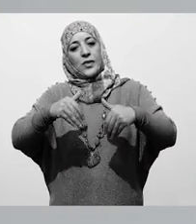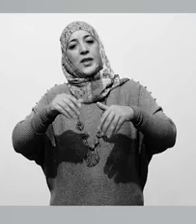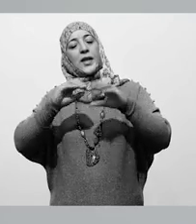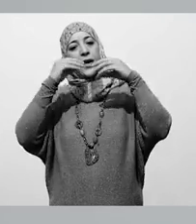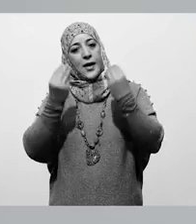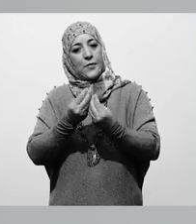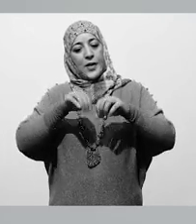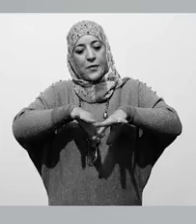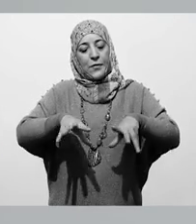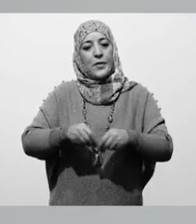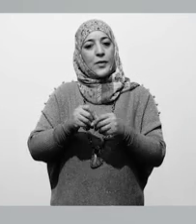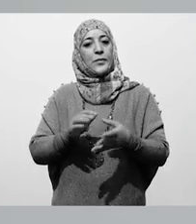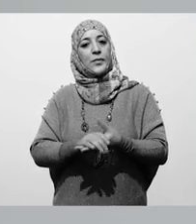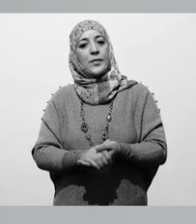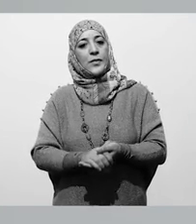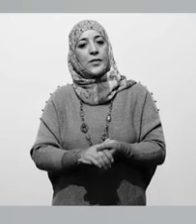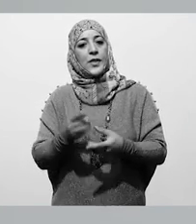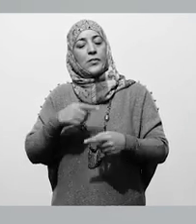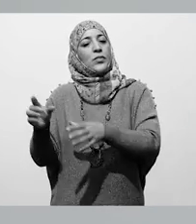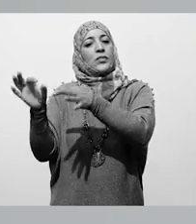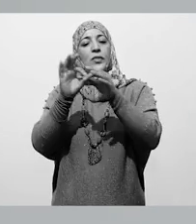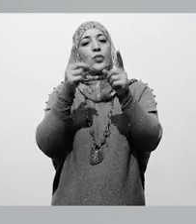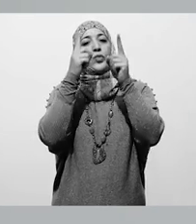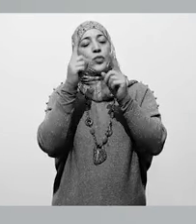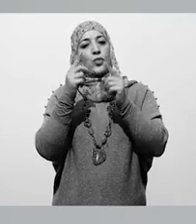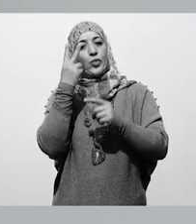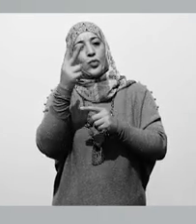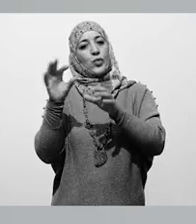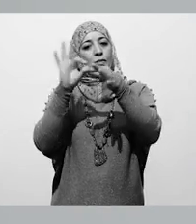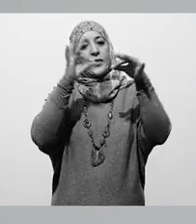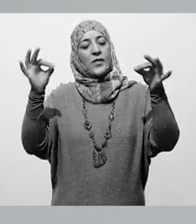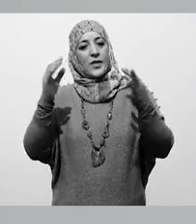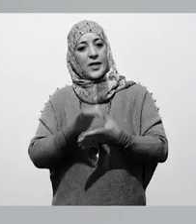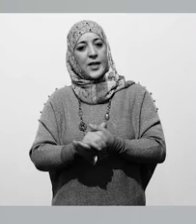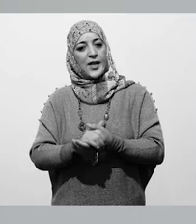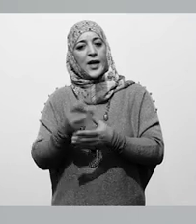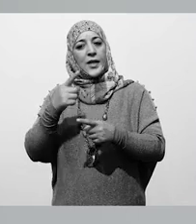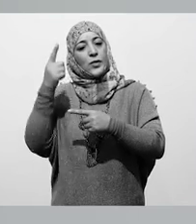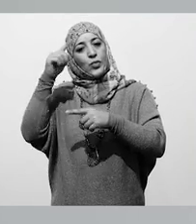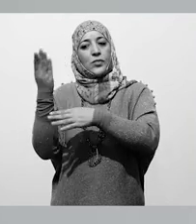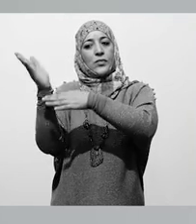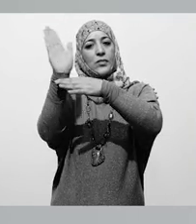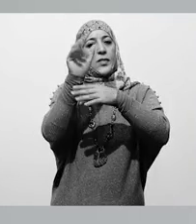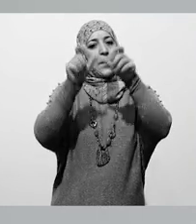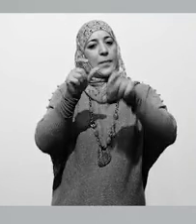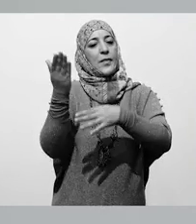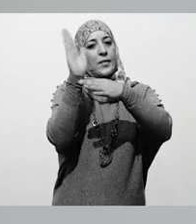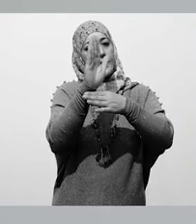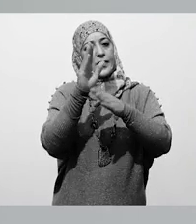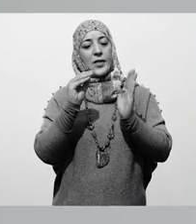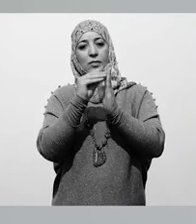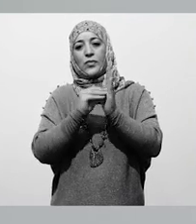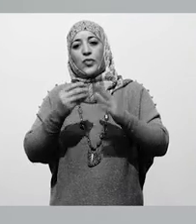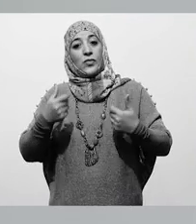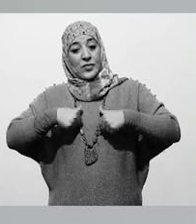personnes concernées, je peux le résumer en une phrase qui a été dite par l'un des interviewés. Je reste